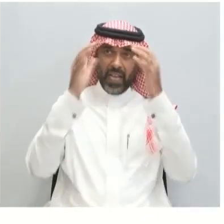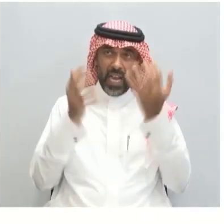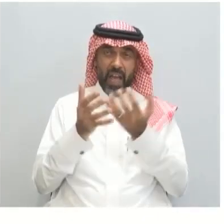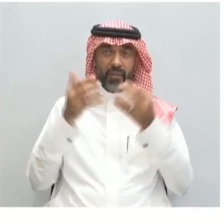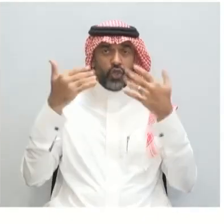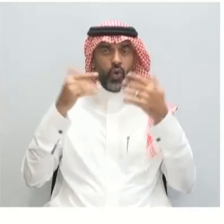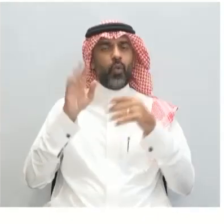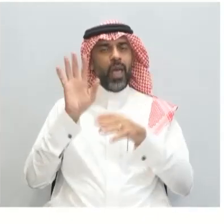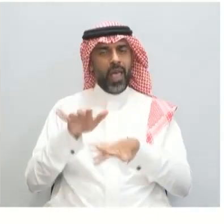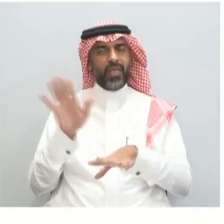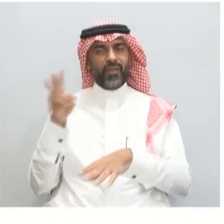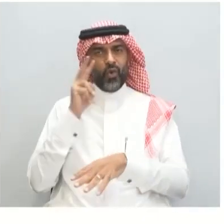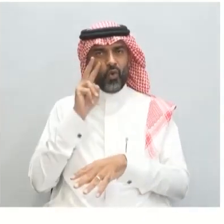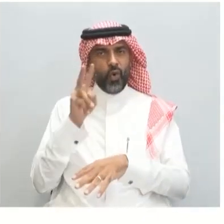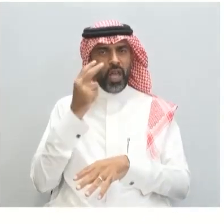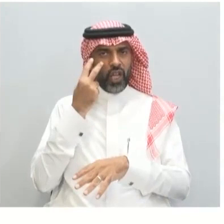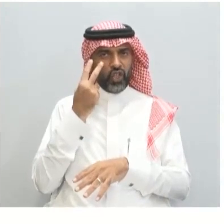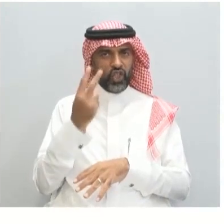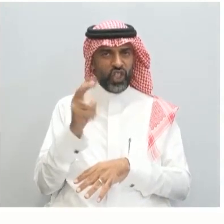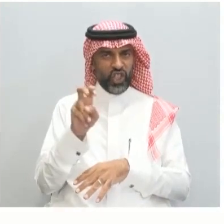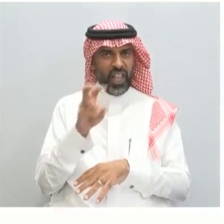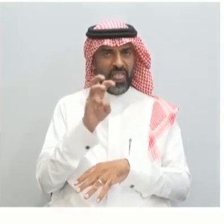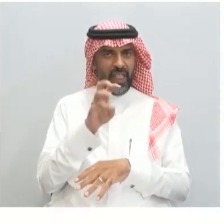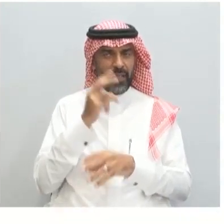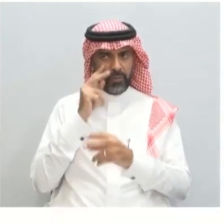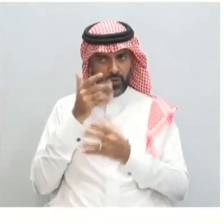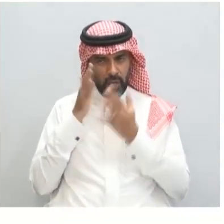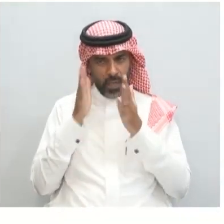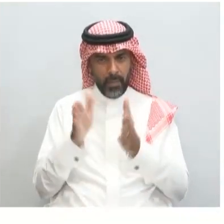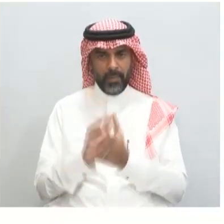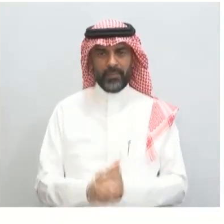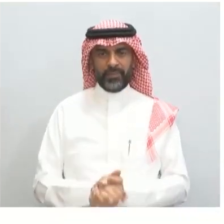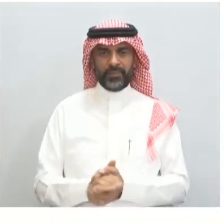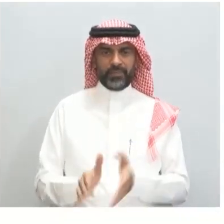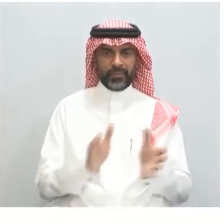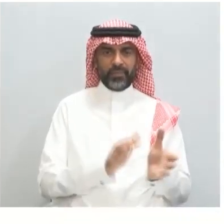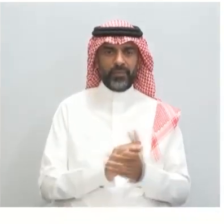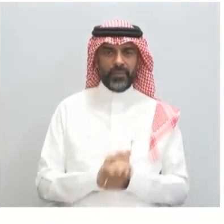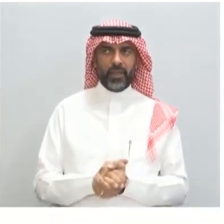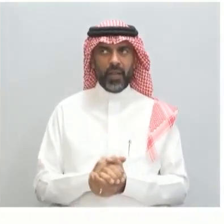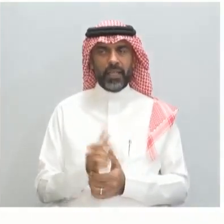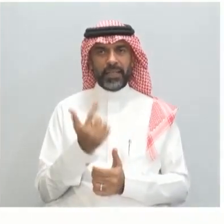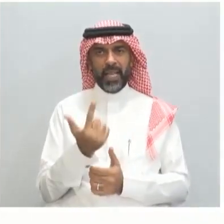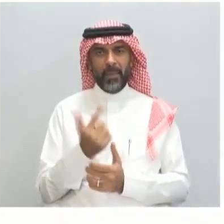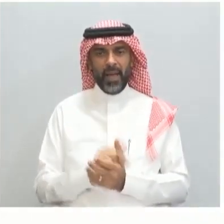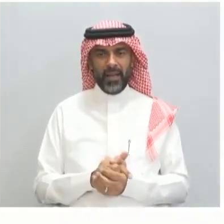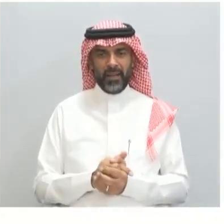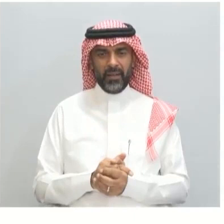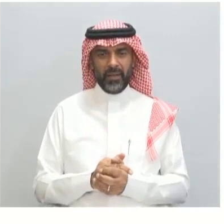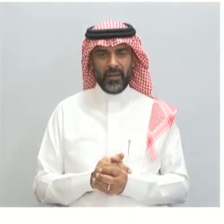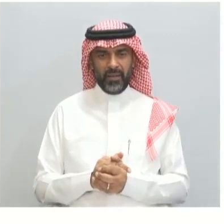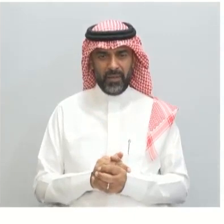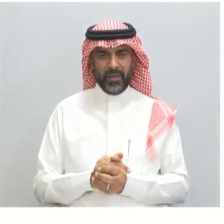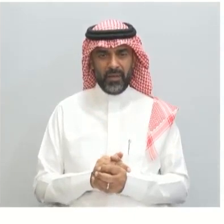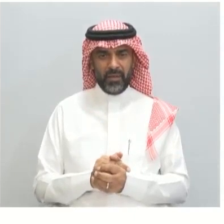لم تغفل الرؤيه المباركه عن الغلاف الجوي ومن ثم انتقلنا الى الوحده السابعه